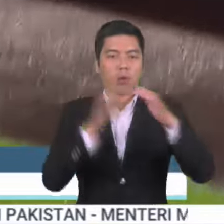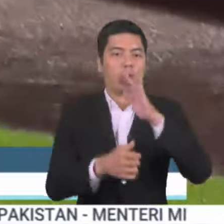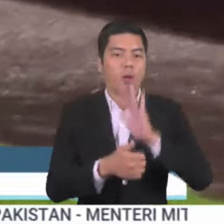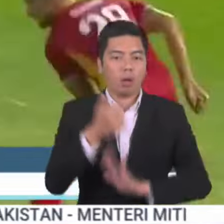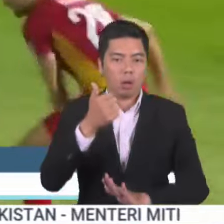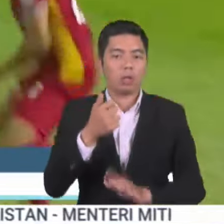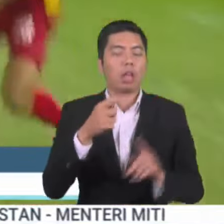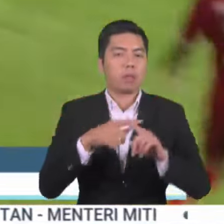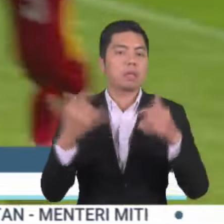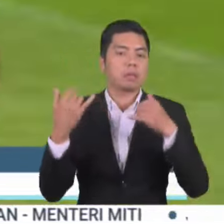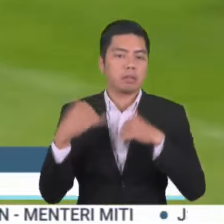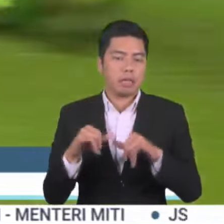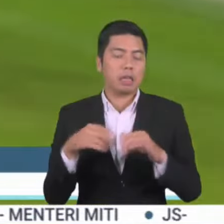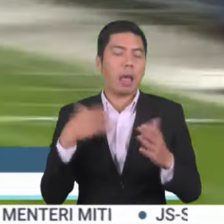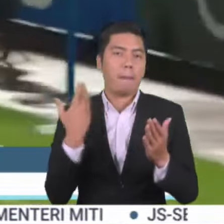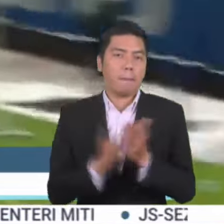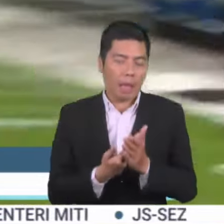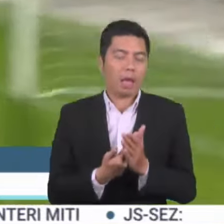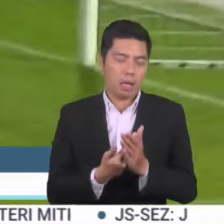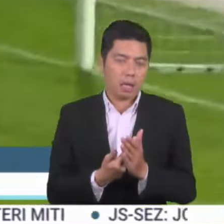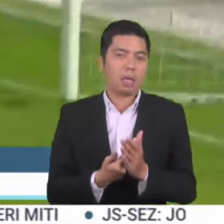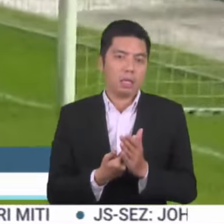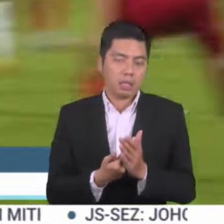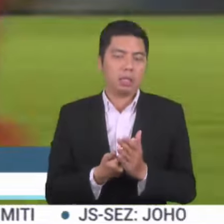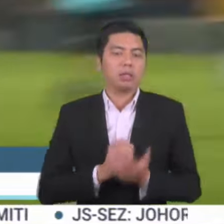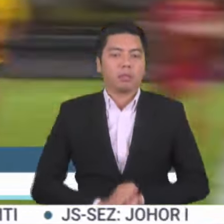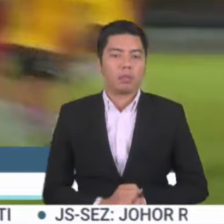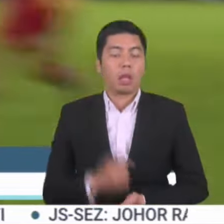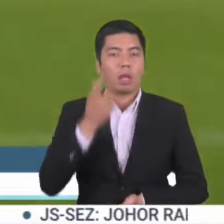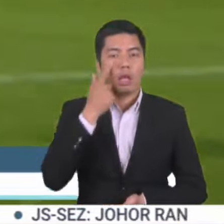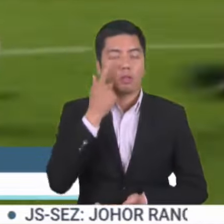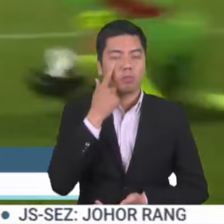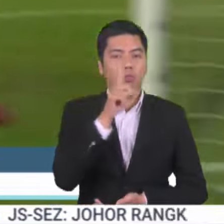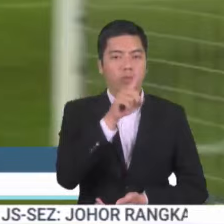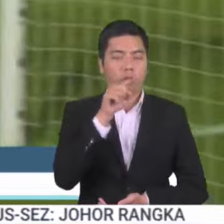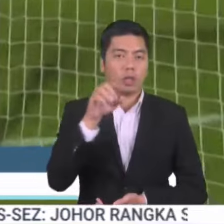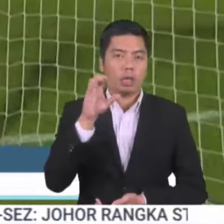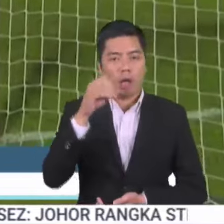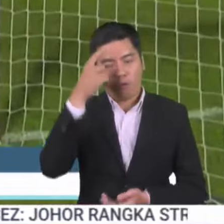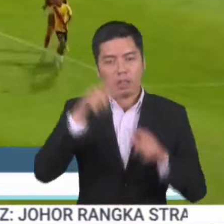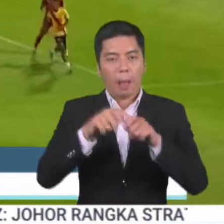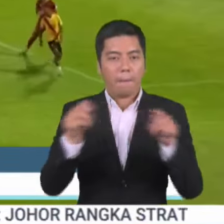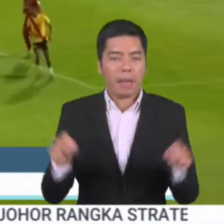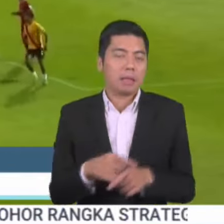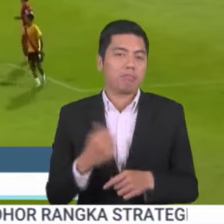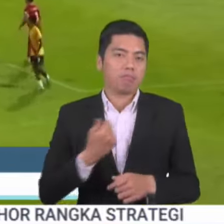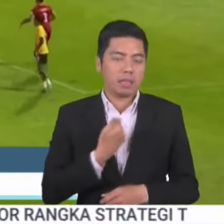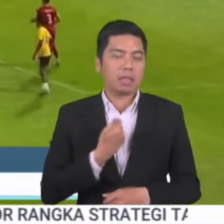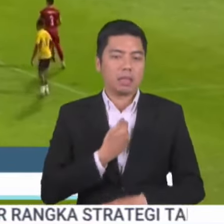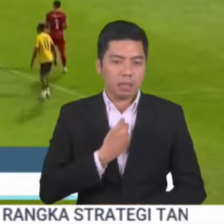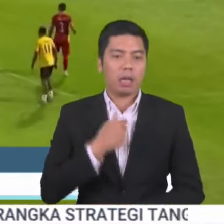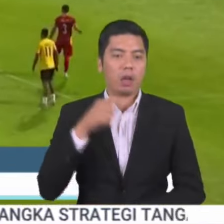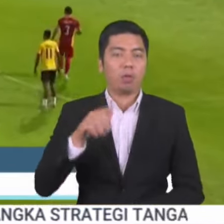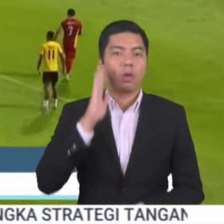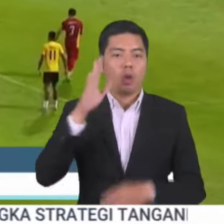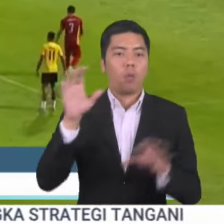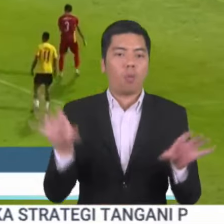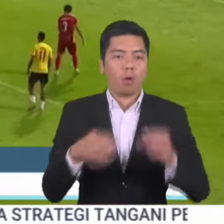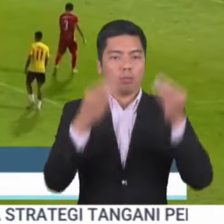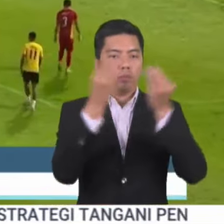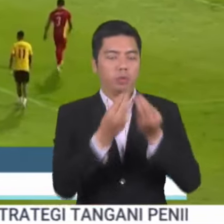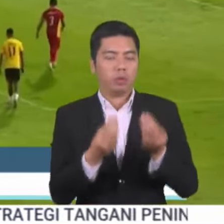keputusan kekal hingga whistle penamat sekaligus meraih tiga mata berharga di laman sendiri. Selepas ini, The Red Giants akan membuat